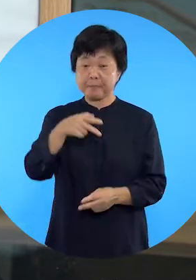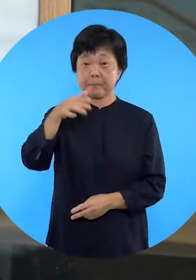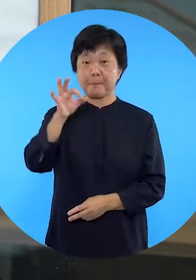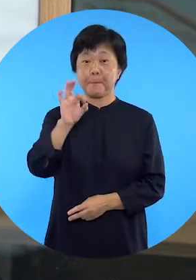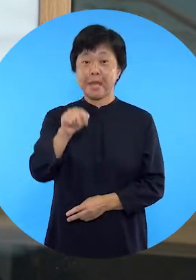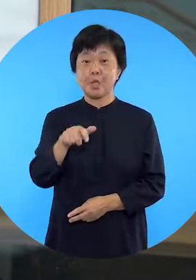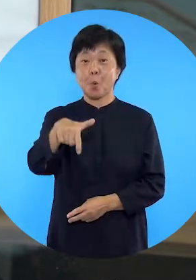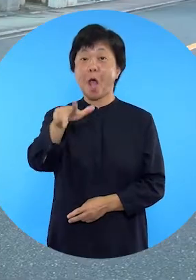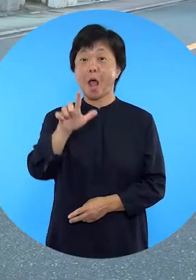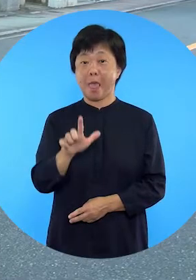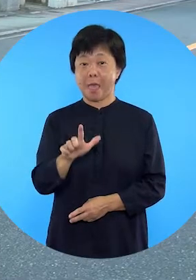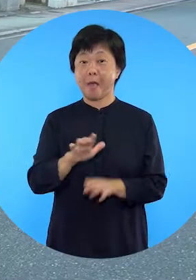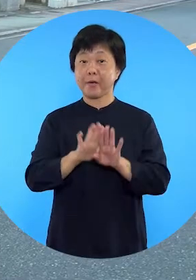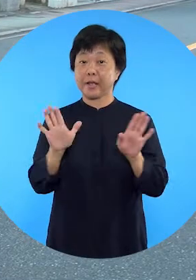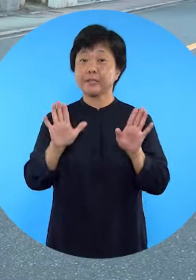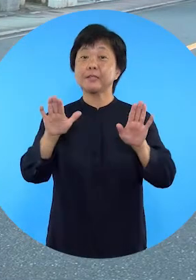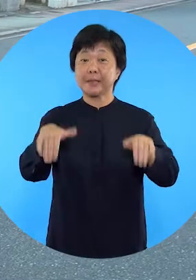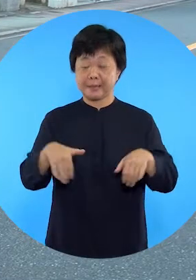開業しました。